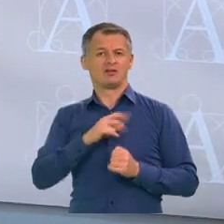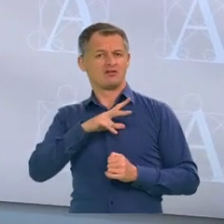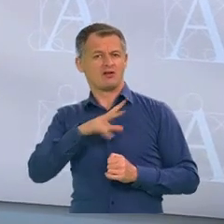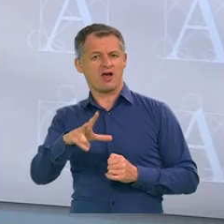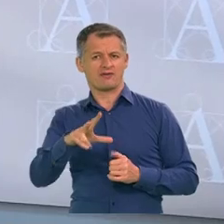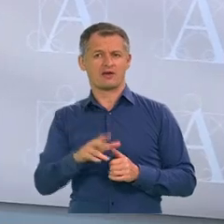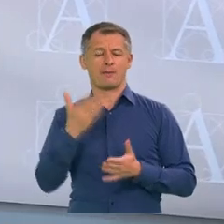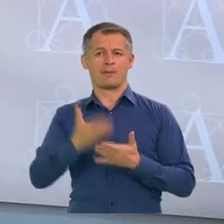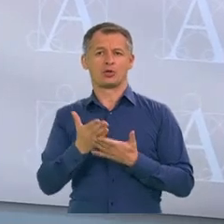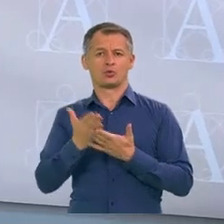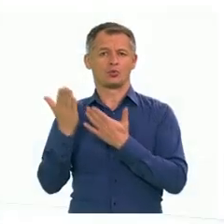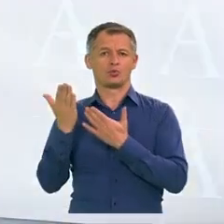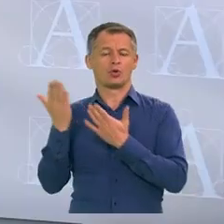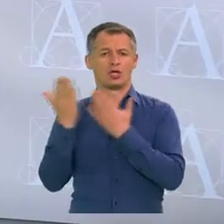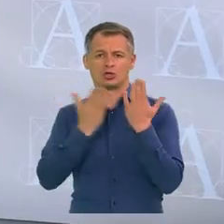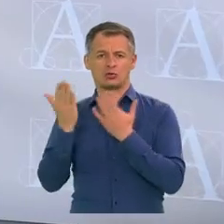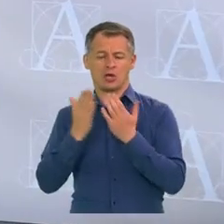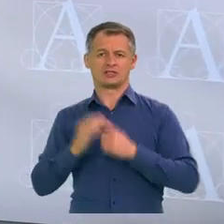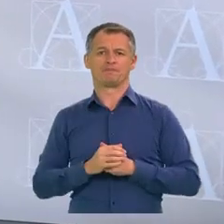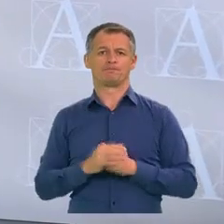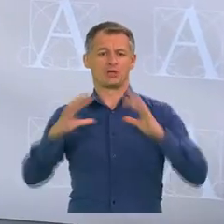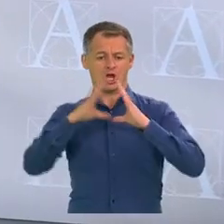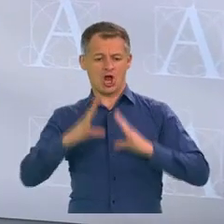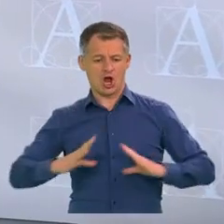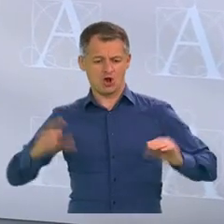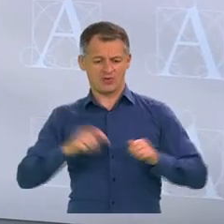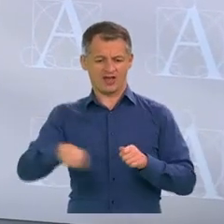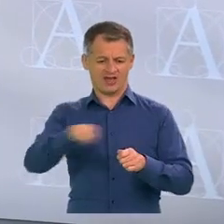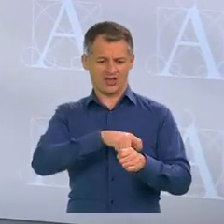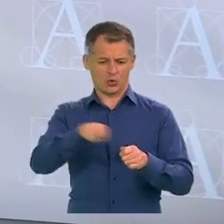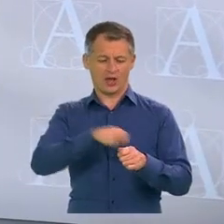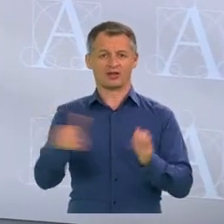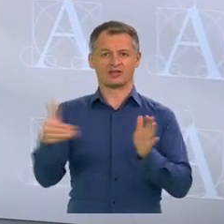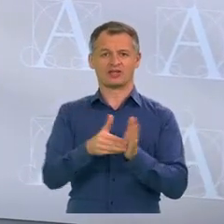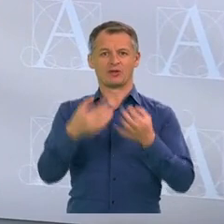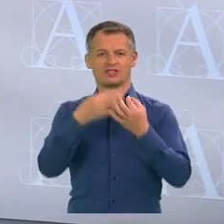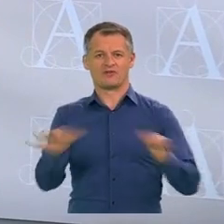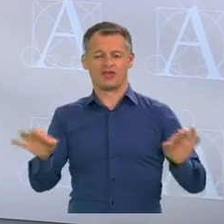mediului educațional. O Românie educată va trebui să